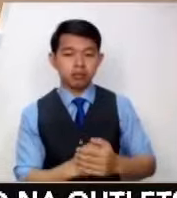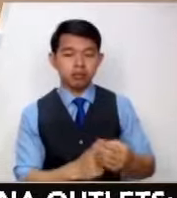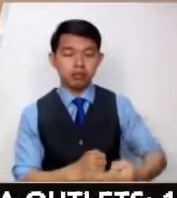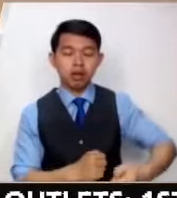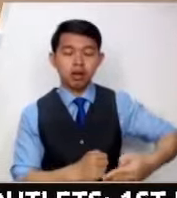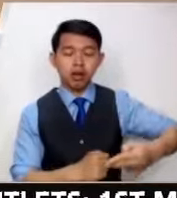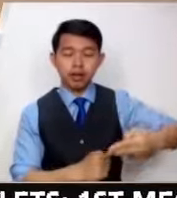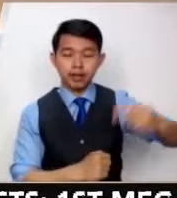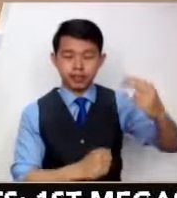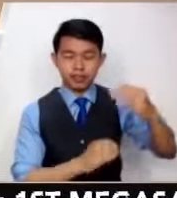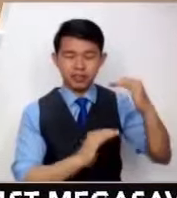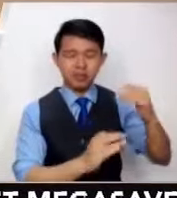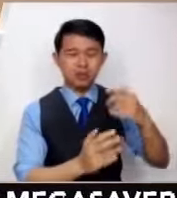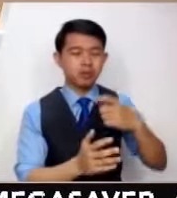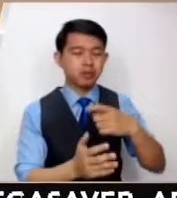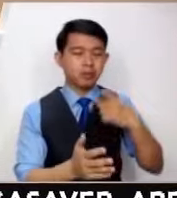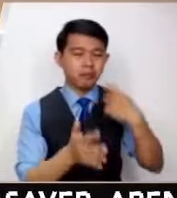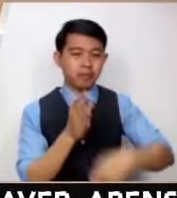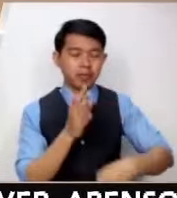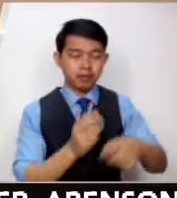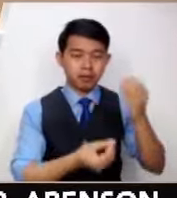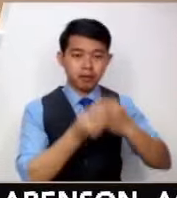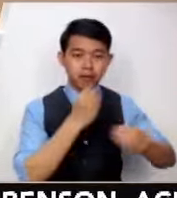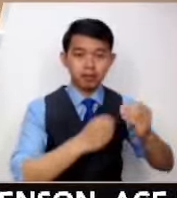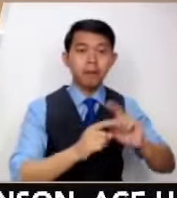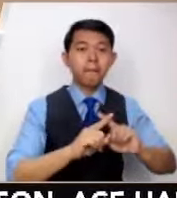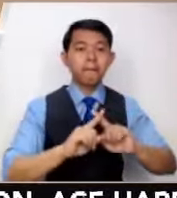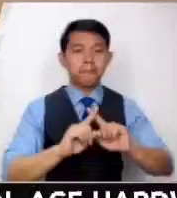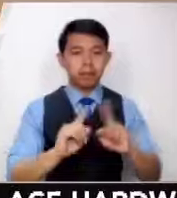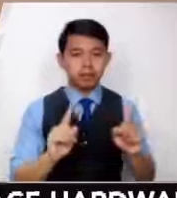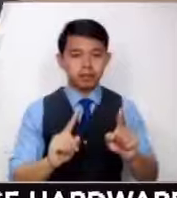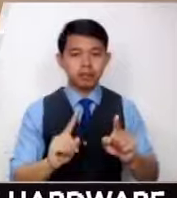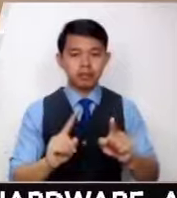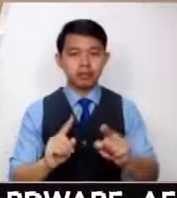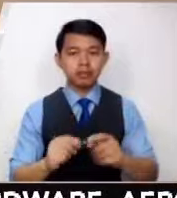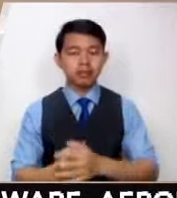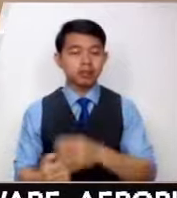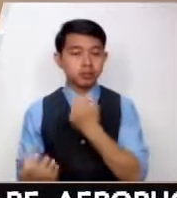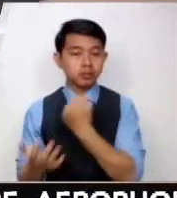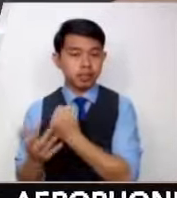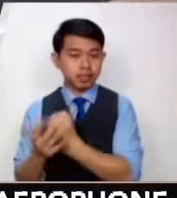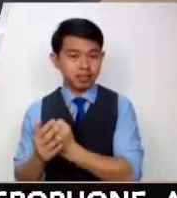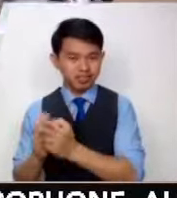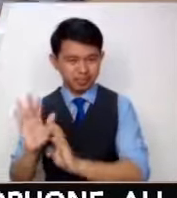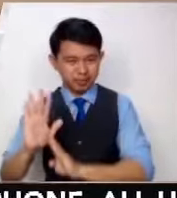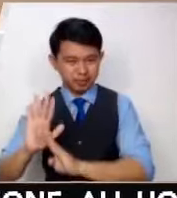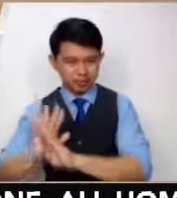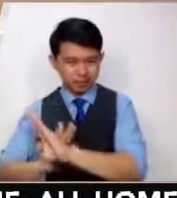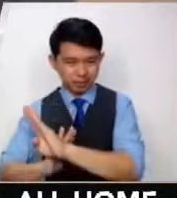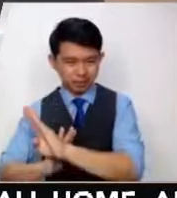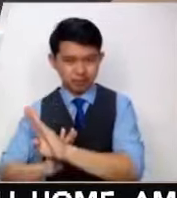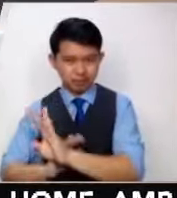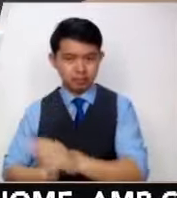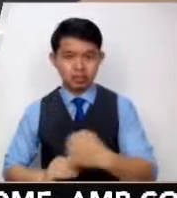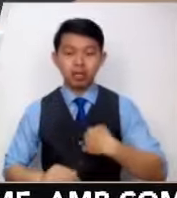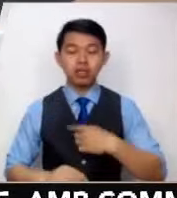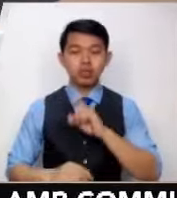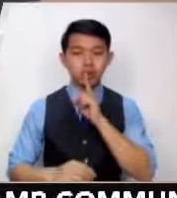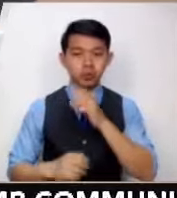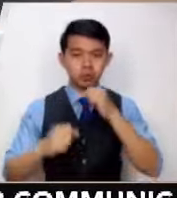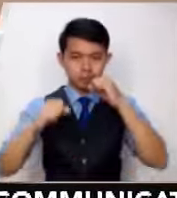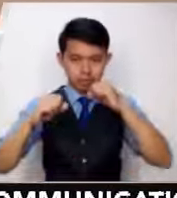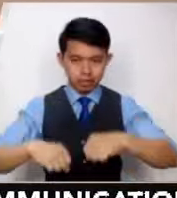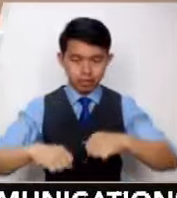prices, tumaas yung ating income din. So, I agree the threshold might be low, but if we set it at